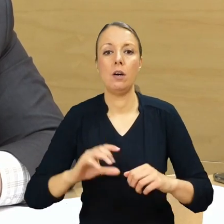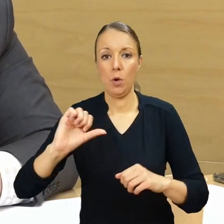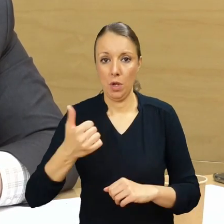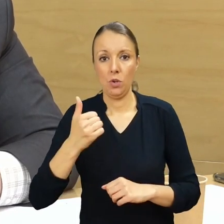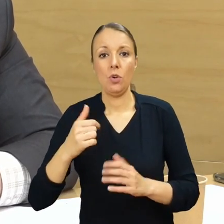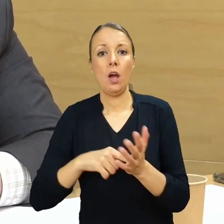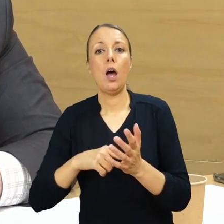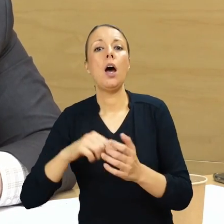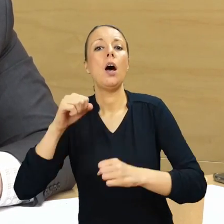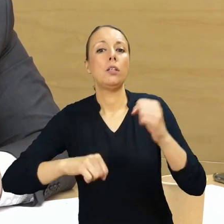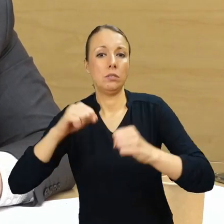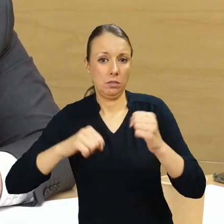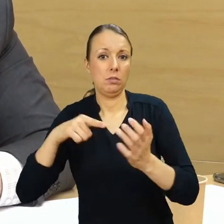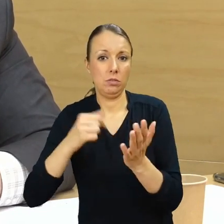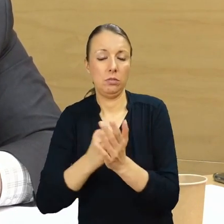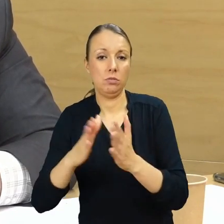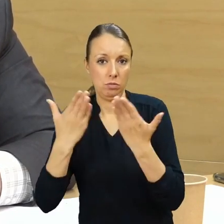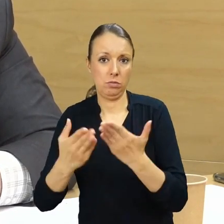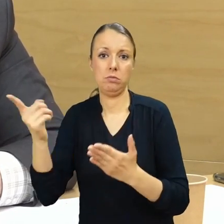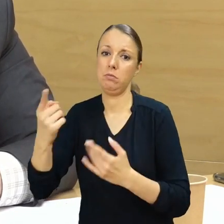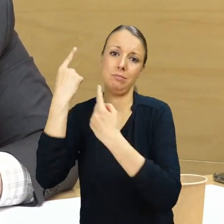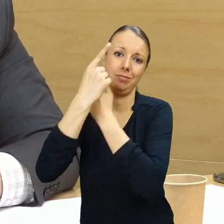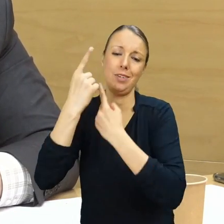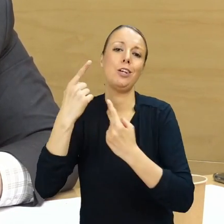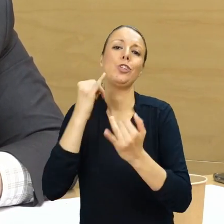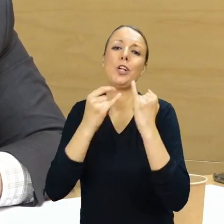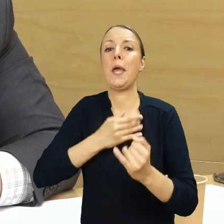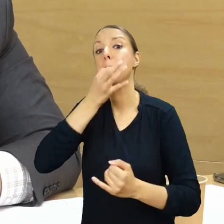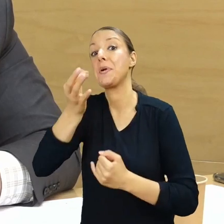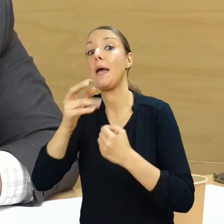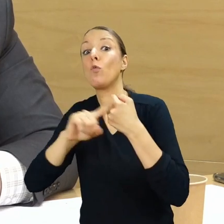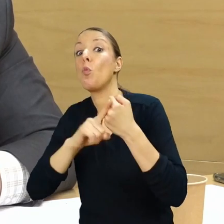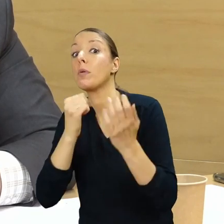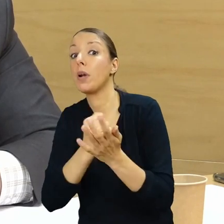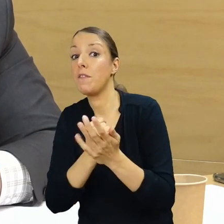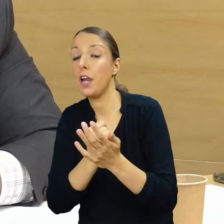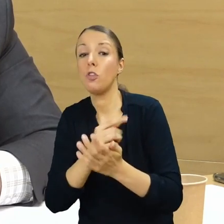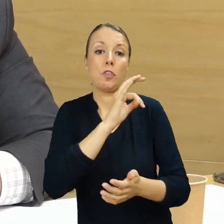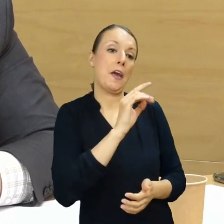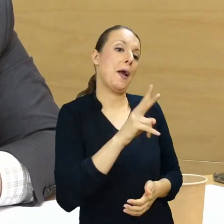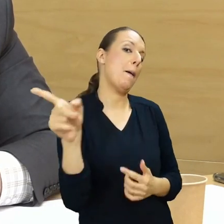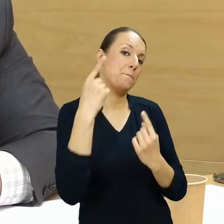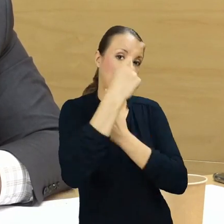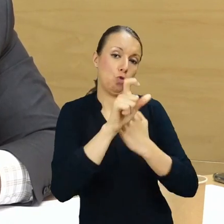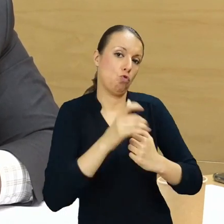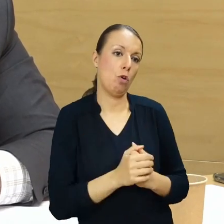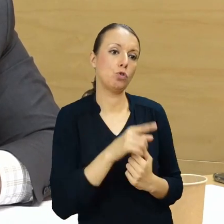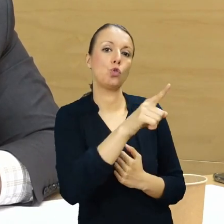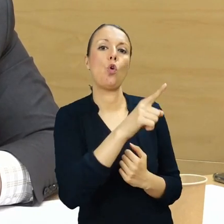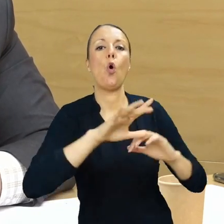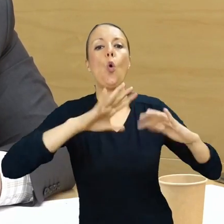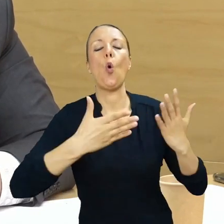pytanie o sygnatury spraw jest zdaniem Trybunału tak naprawdę wnioskiem o dostęp do